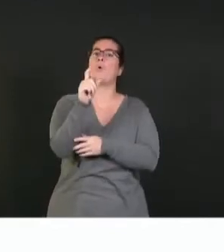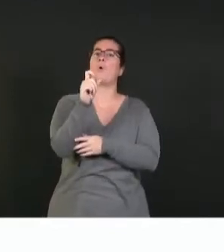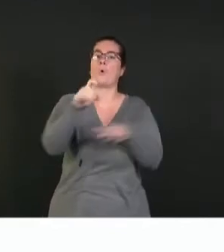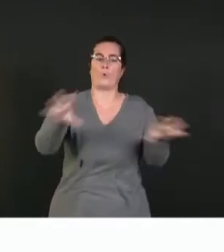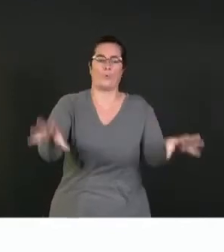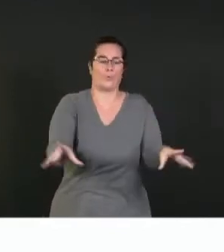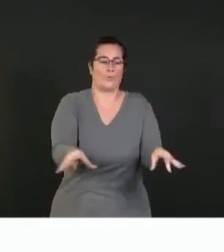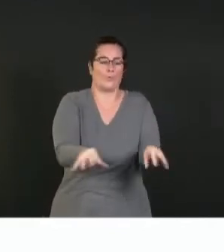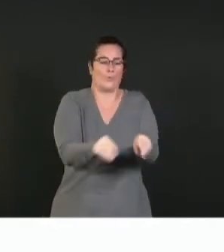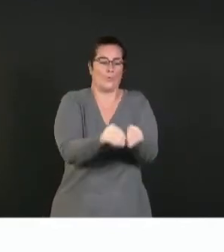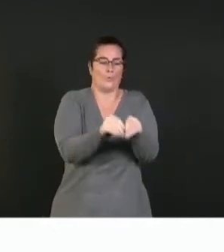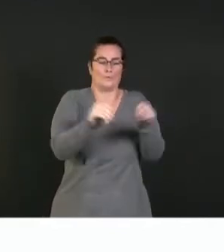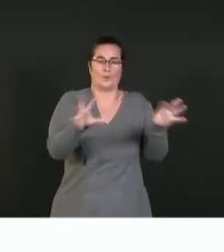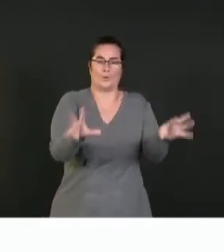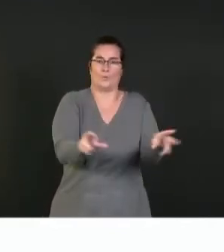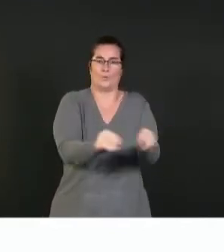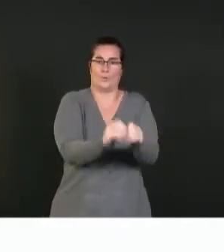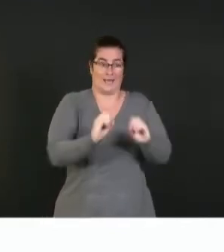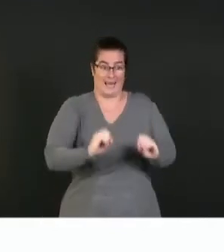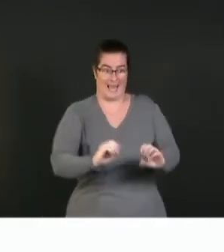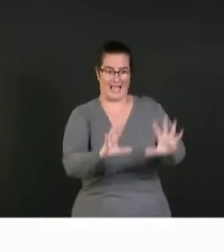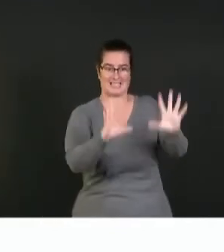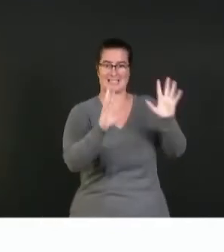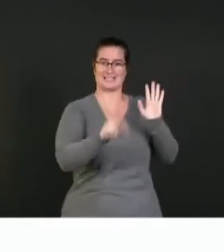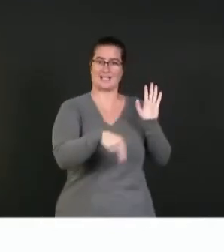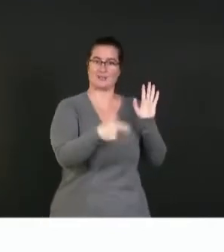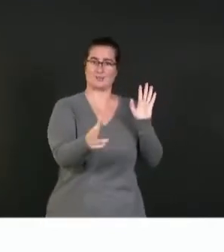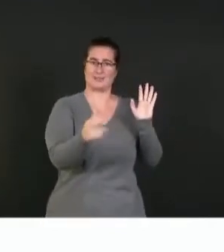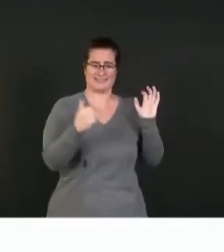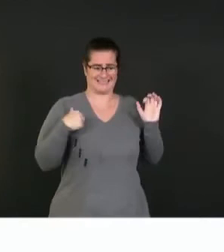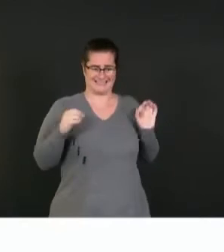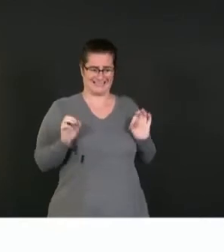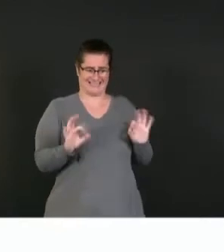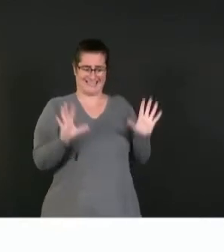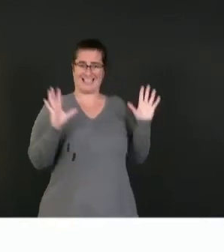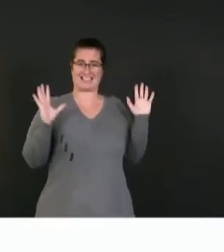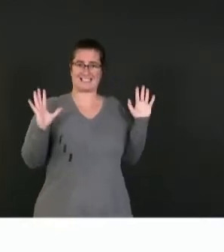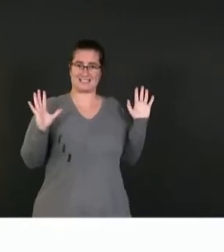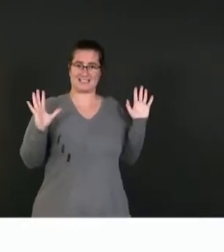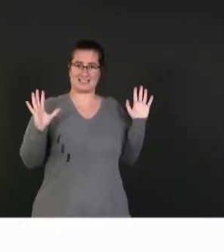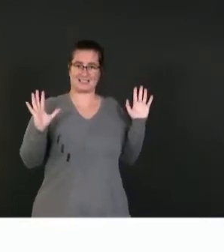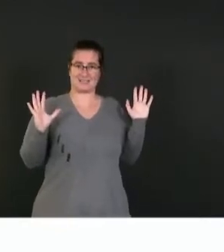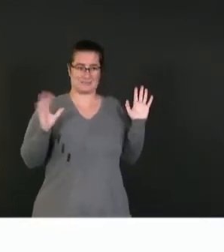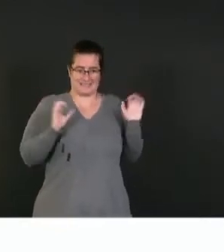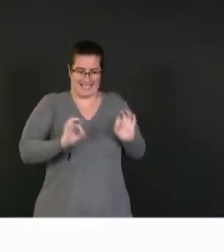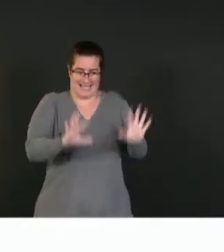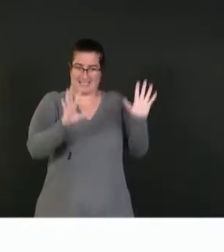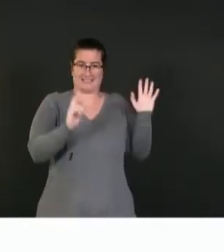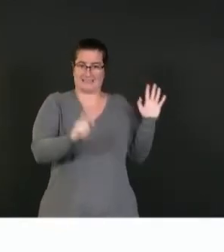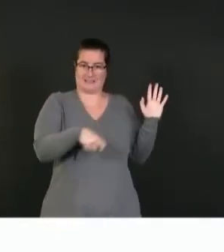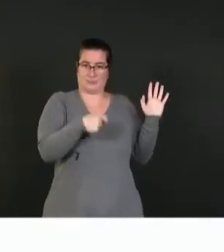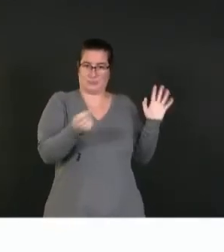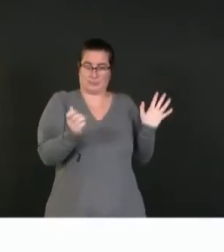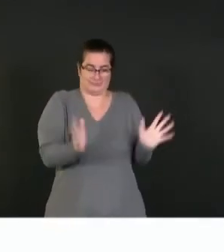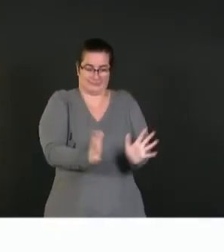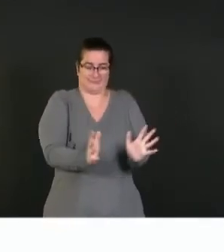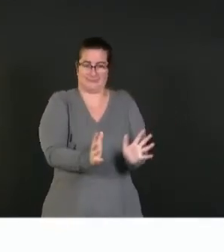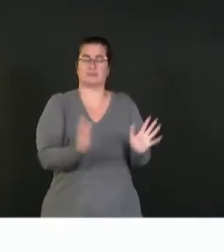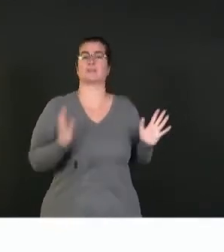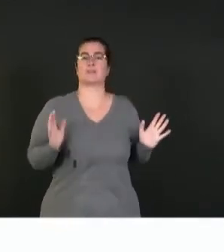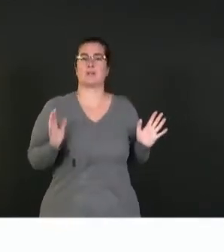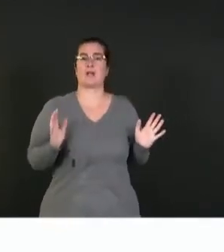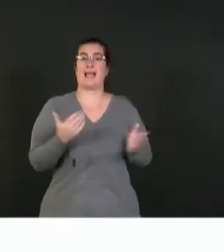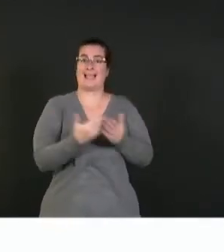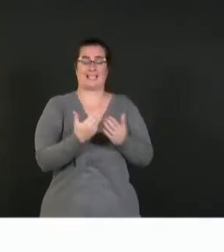pour la métropole, tout ça sanctuarisé. Quoi. Pas question de venir y mettre un seul intrant, ce serait insupportable. Donc il y a des territoires entiers qui